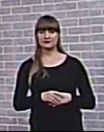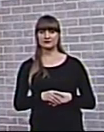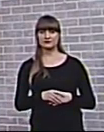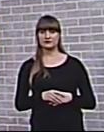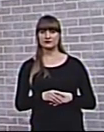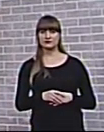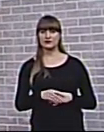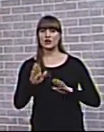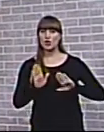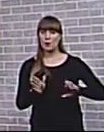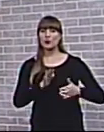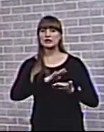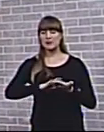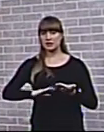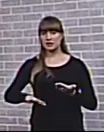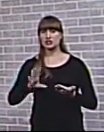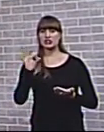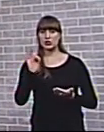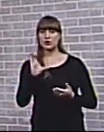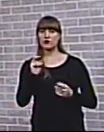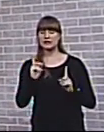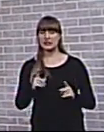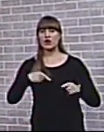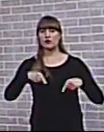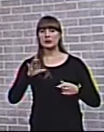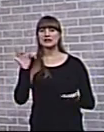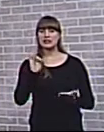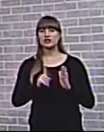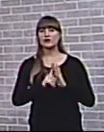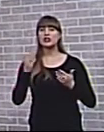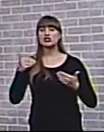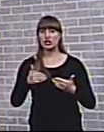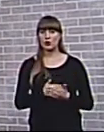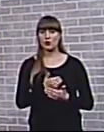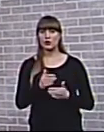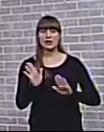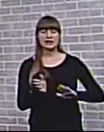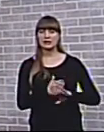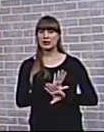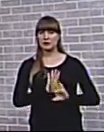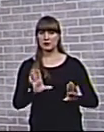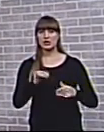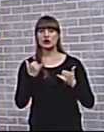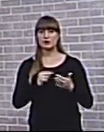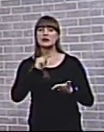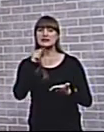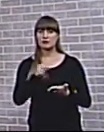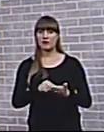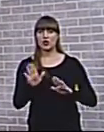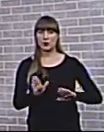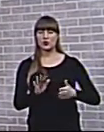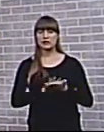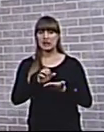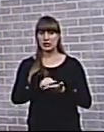После продолжительной нулевой серии футболисты Ростова начали новую. Не пропускают, но теперь забивают. После